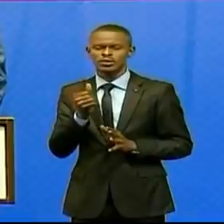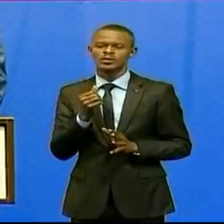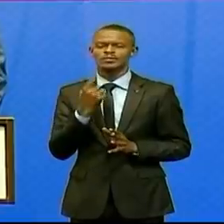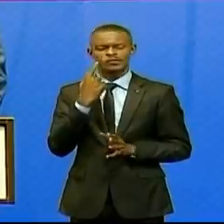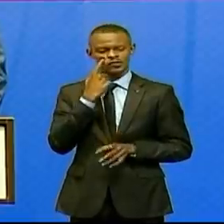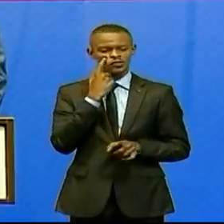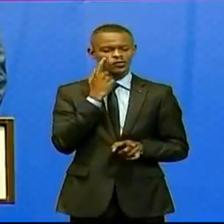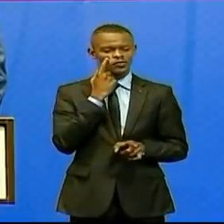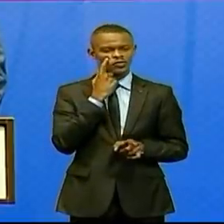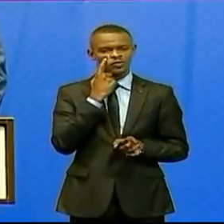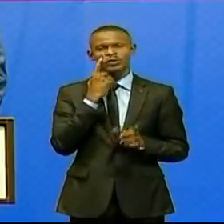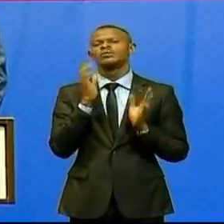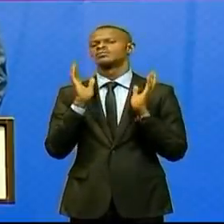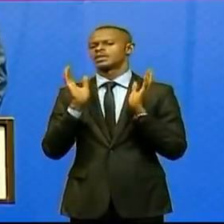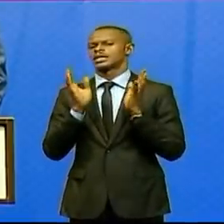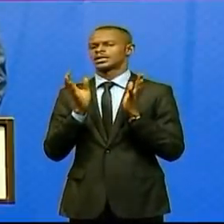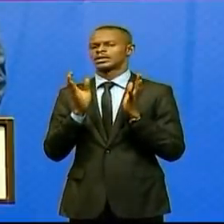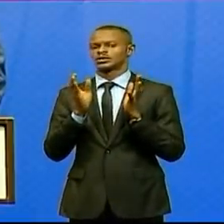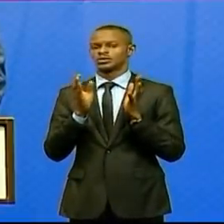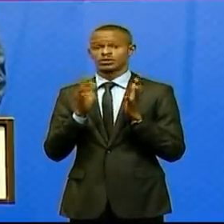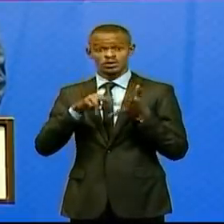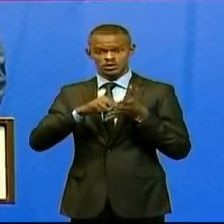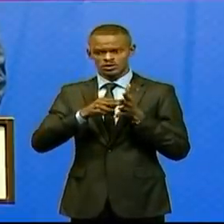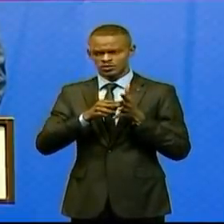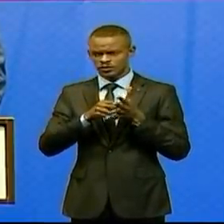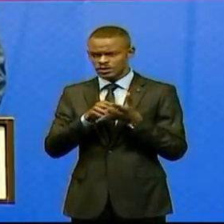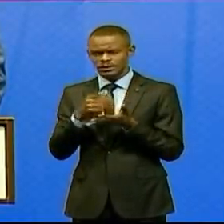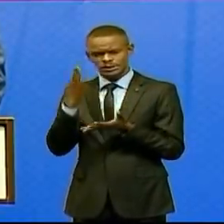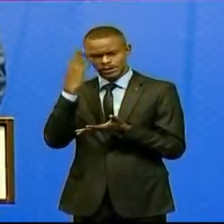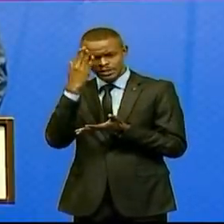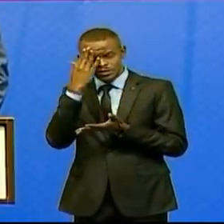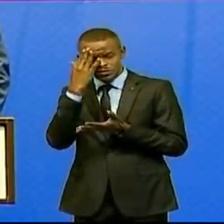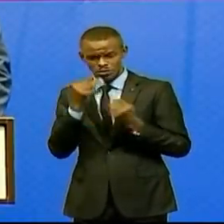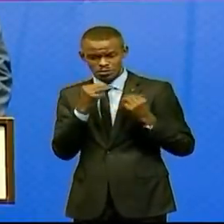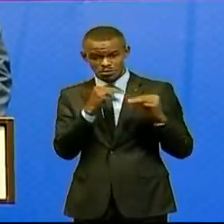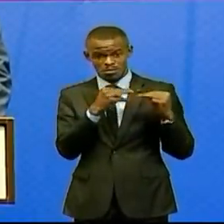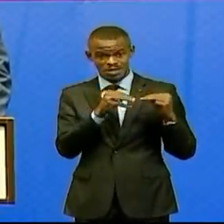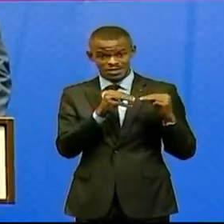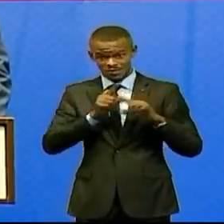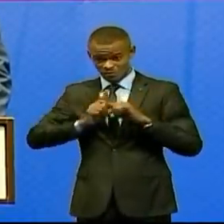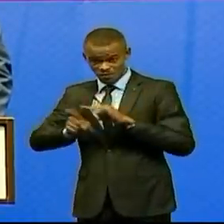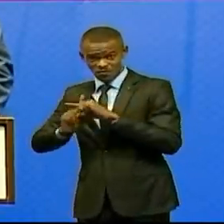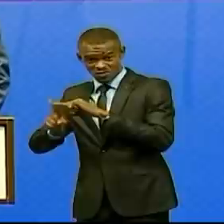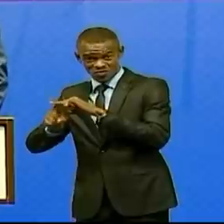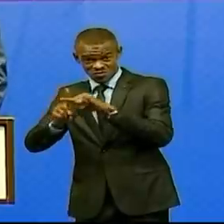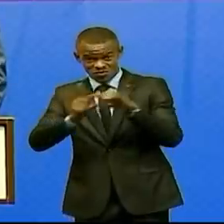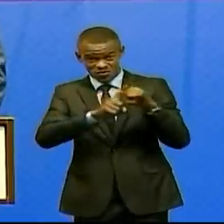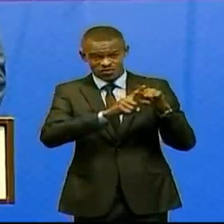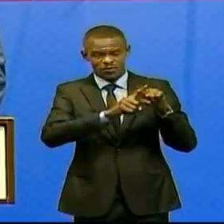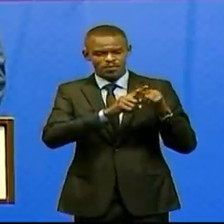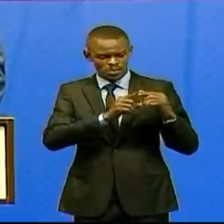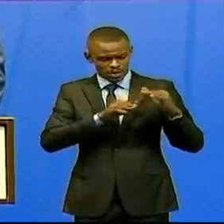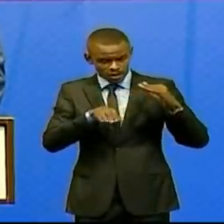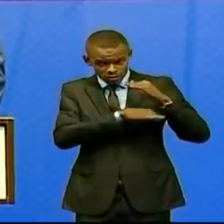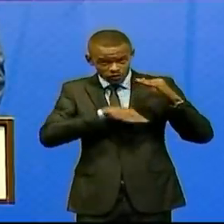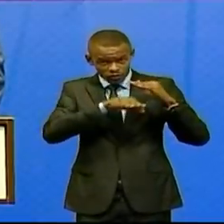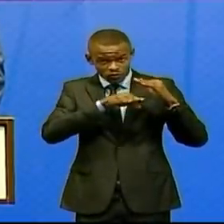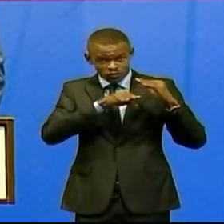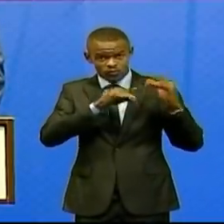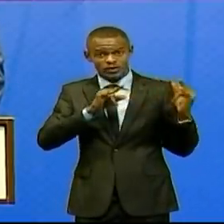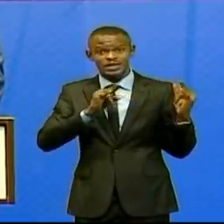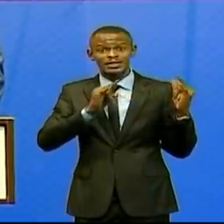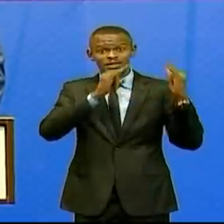extrême pour les personnes qui les fréquentent, à l'instar du marché de Voidou dans la ville de